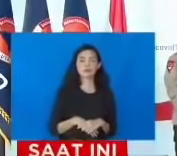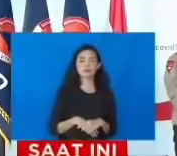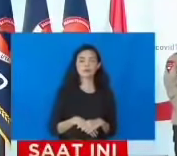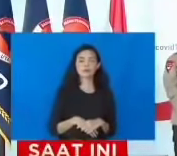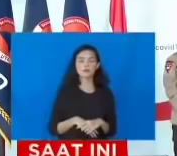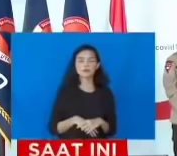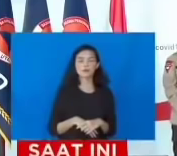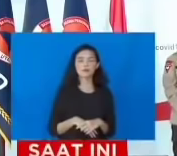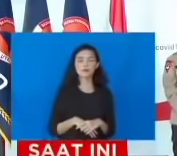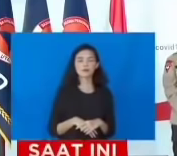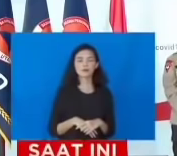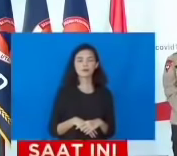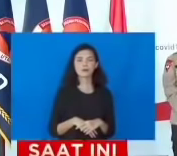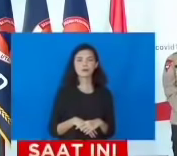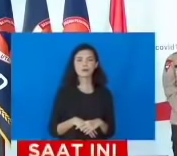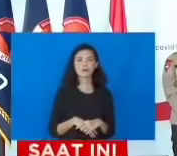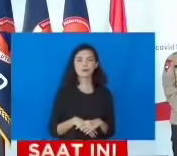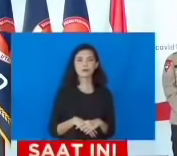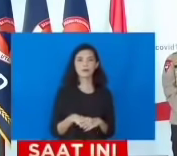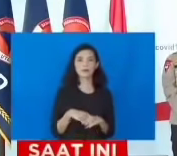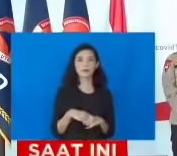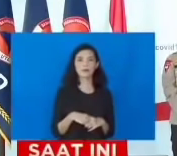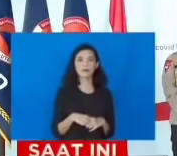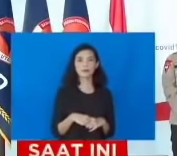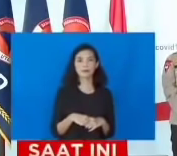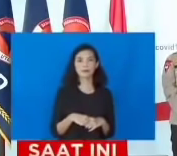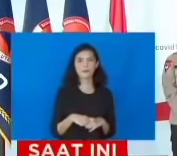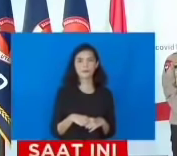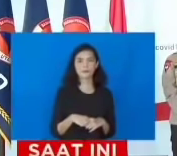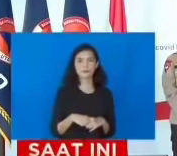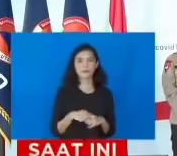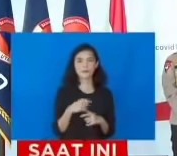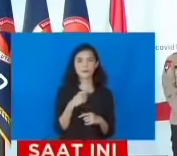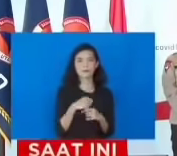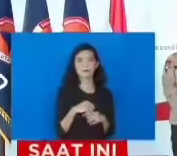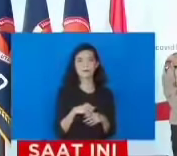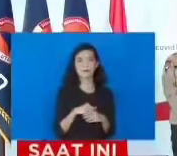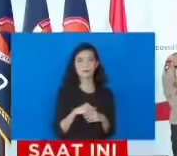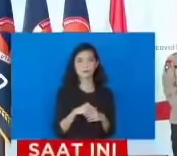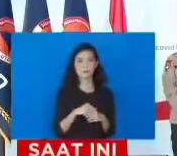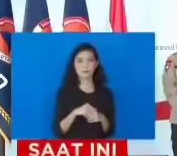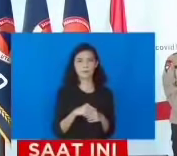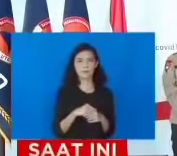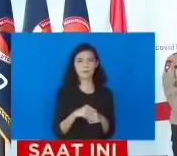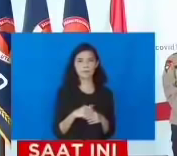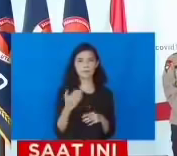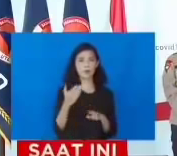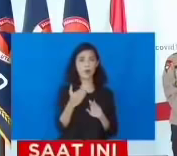merupakan kelengkapan dari beberapa permasalahan